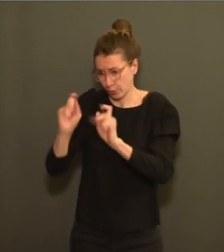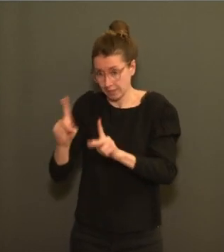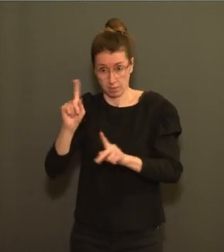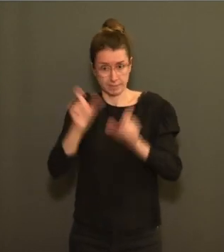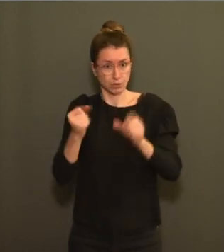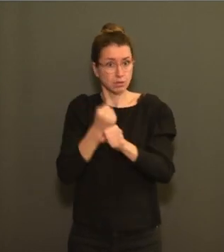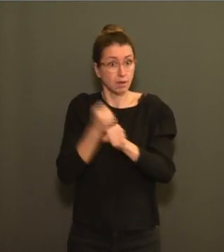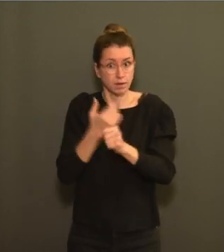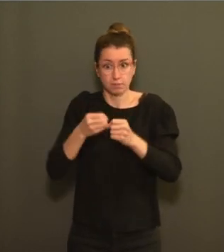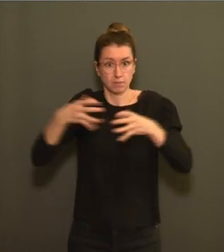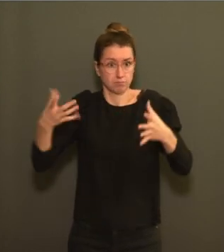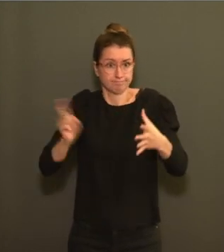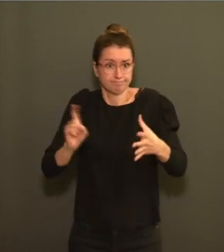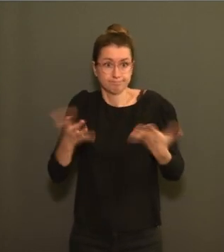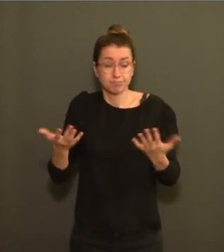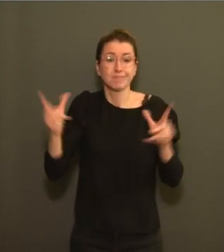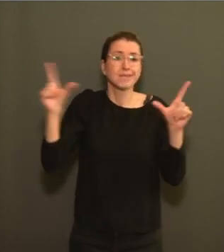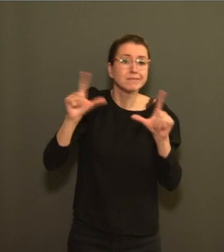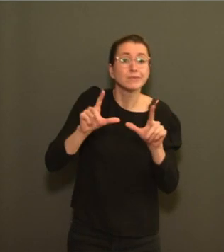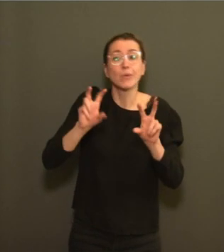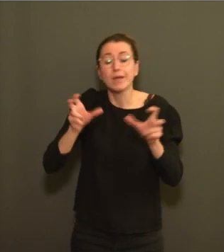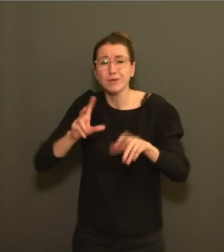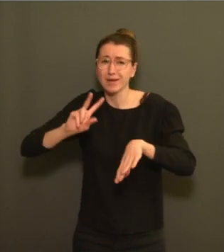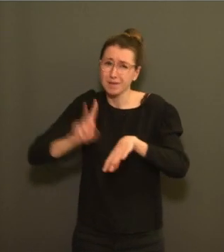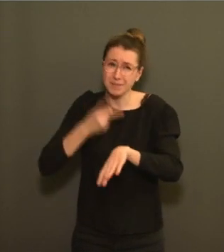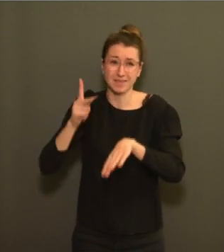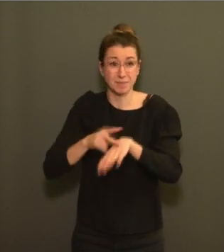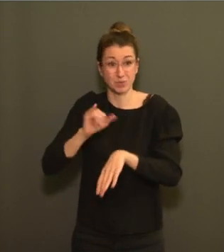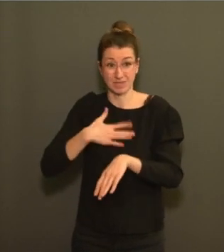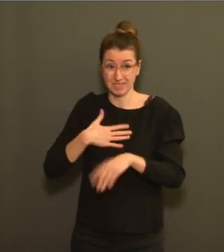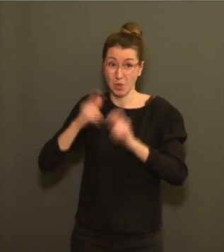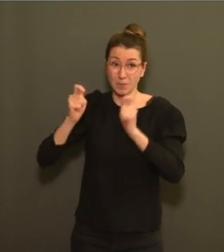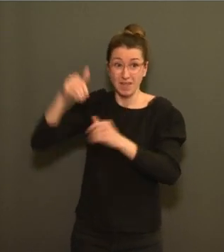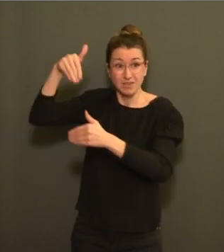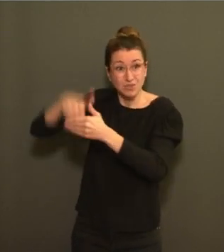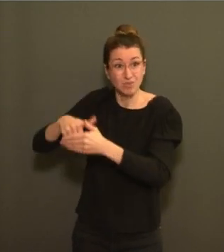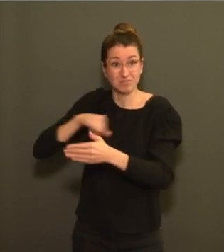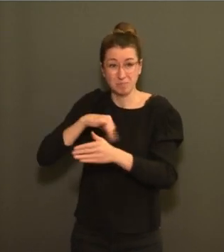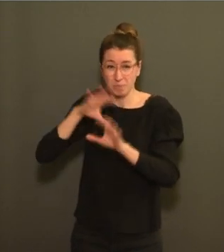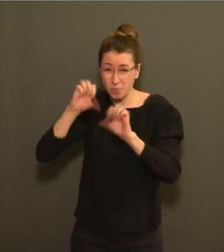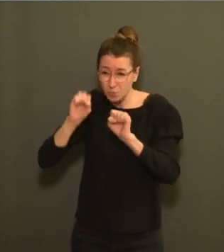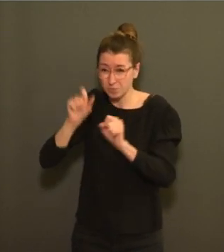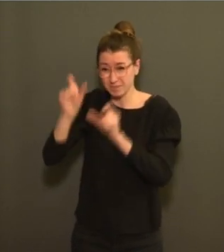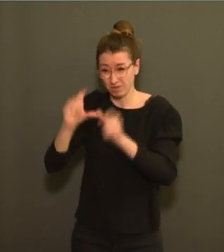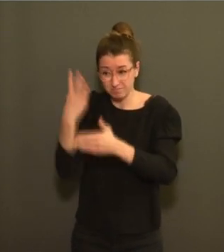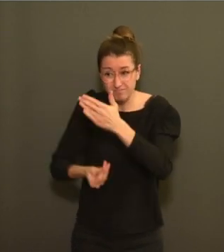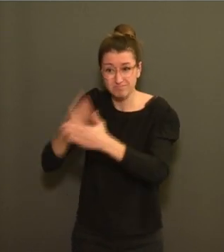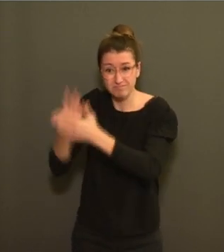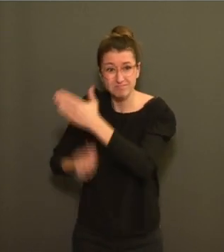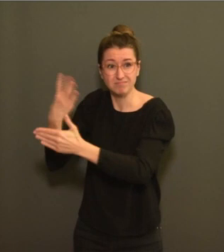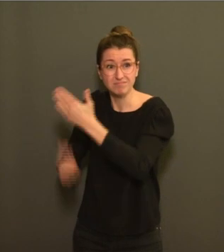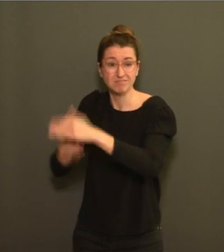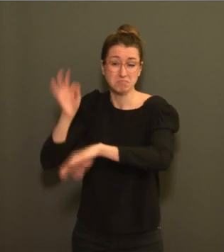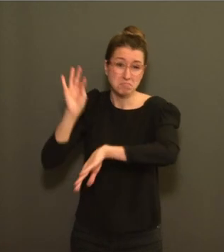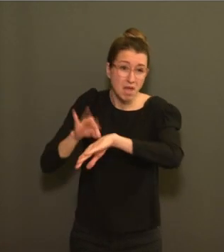les journaux. On a actuellement un absentéisme important lié à la maladie, lié au confinement, lié